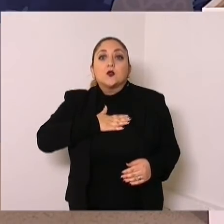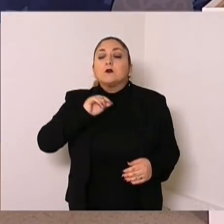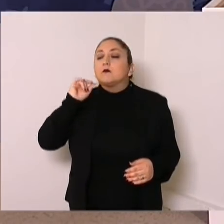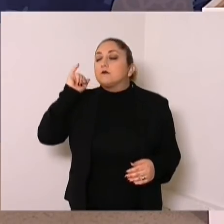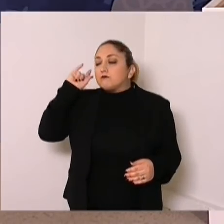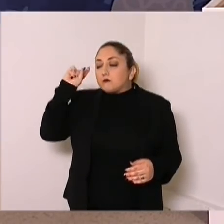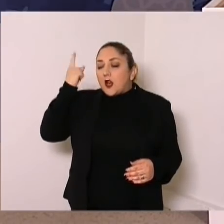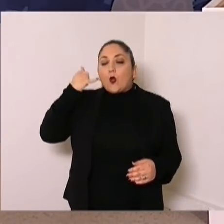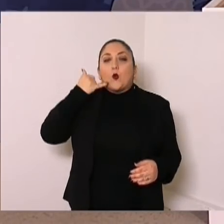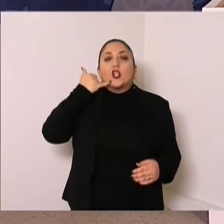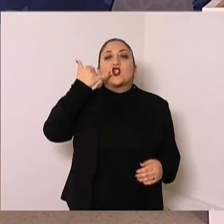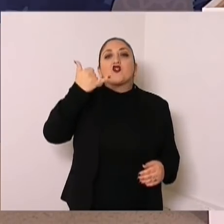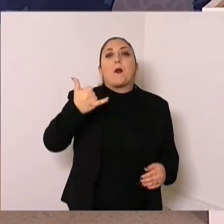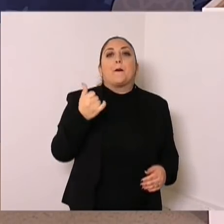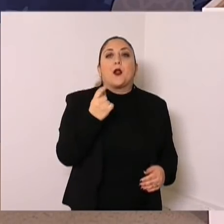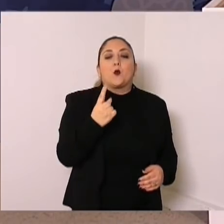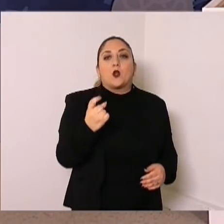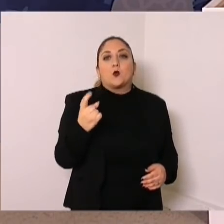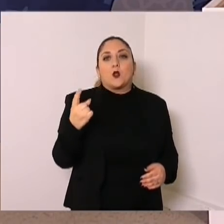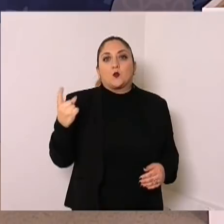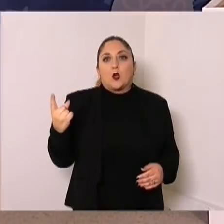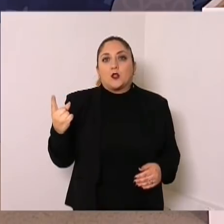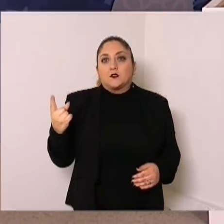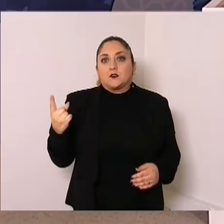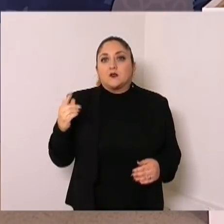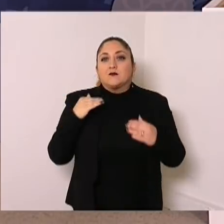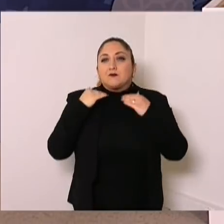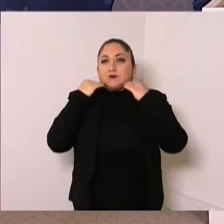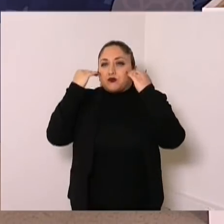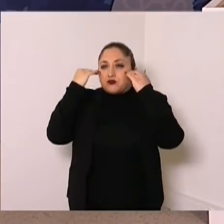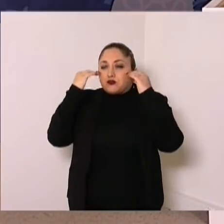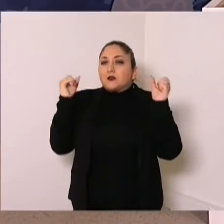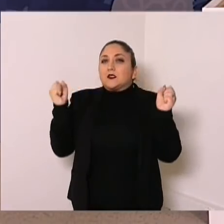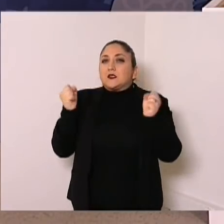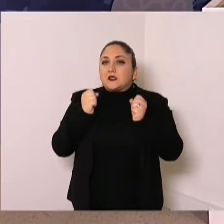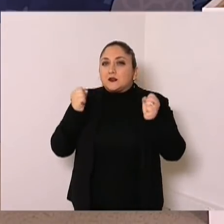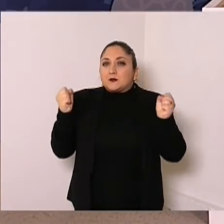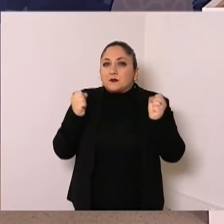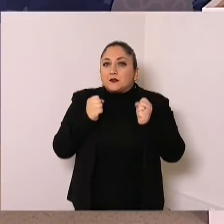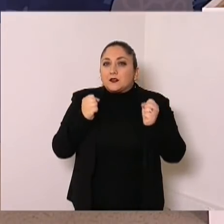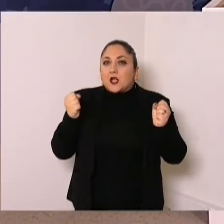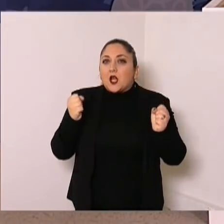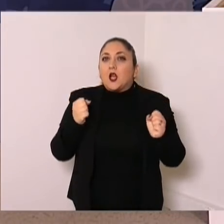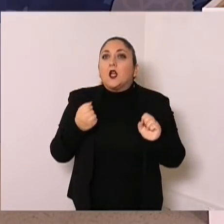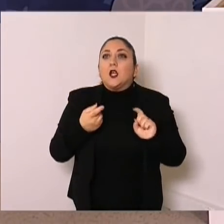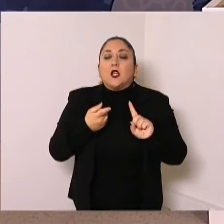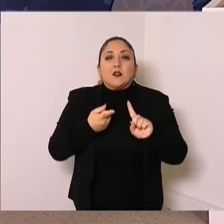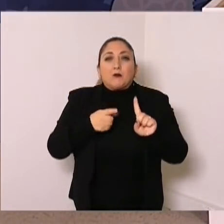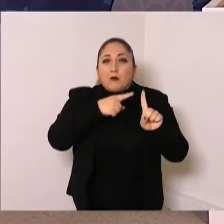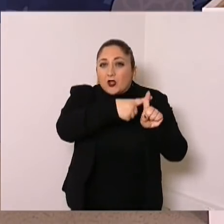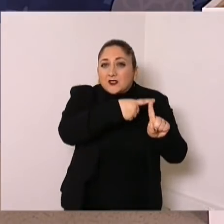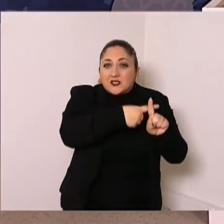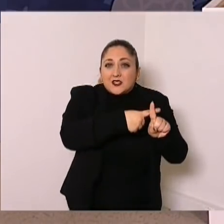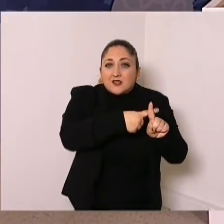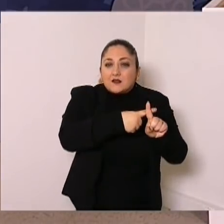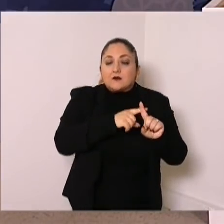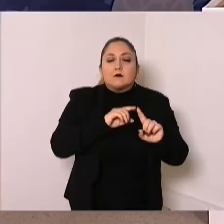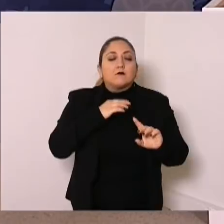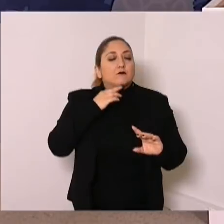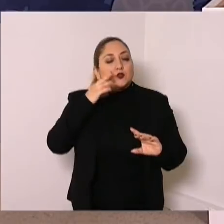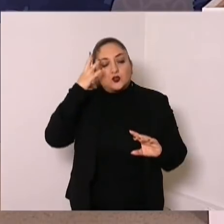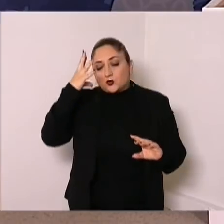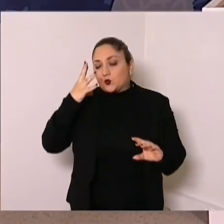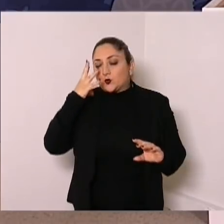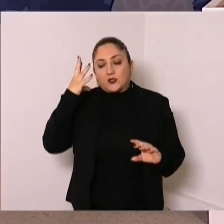fuq il-111 u importanti li ma tiddejqux iċċemplu u ma tqogħdux tibżaw li jista' jkollok riżultat pożittiv. Il-fattu